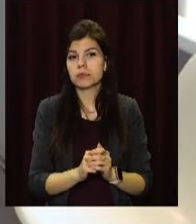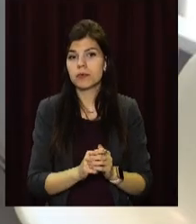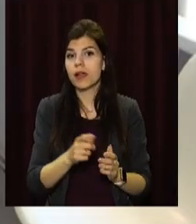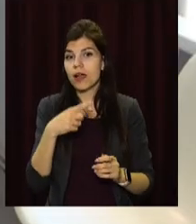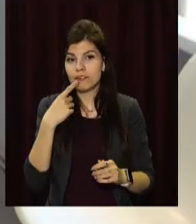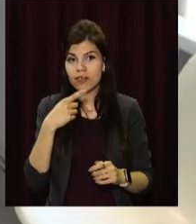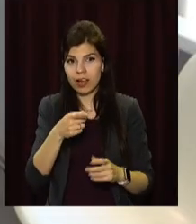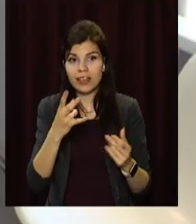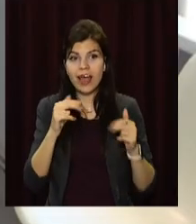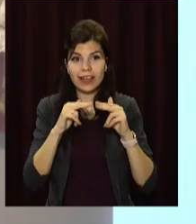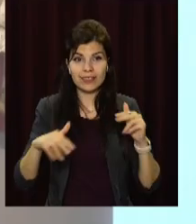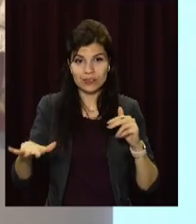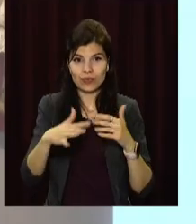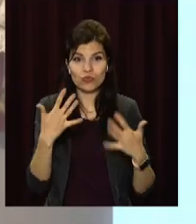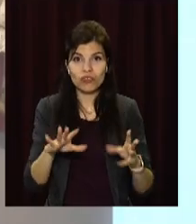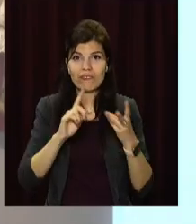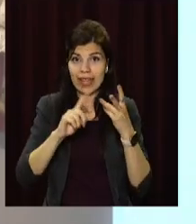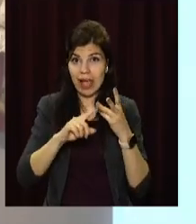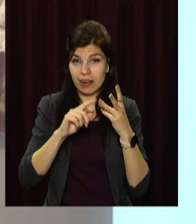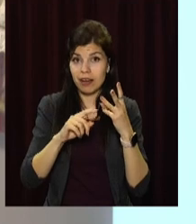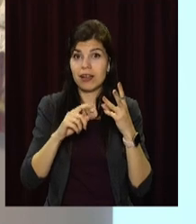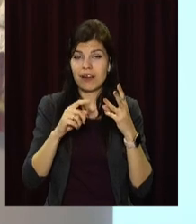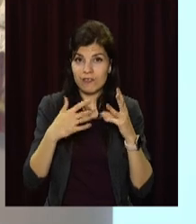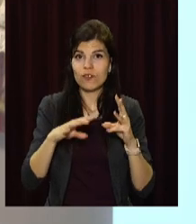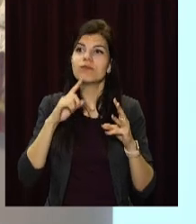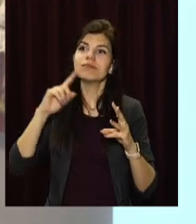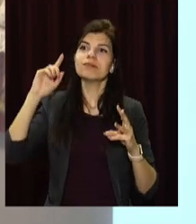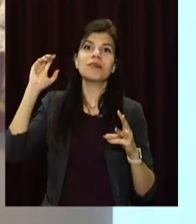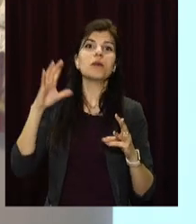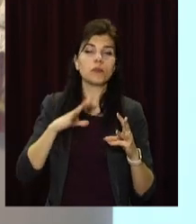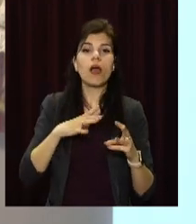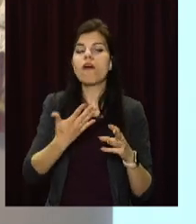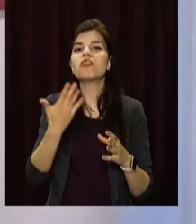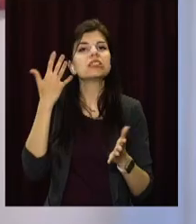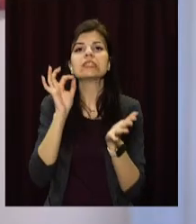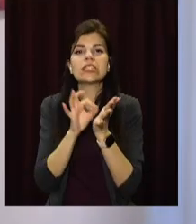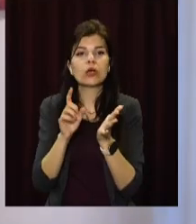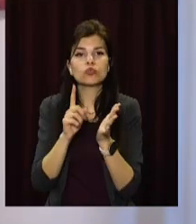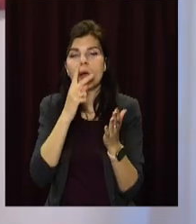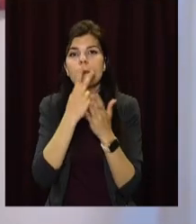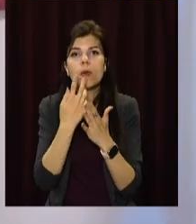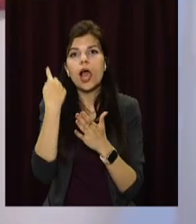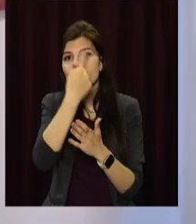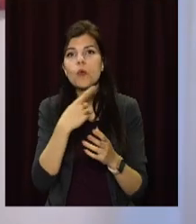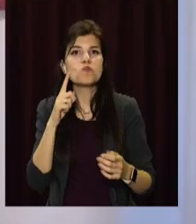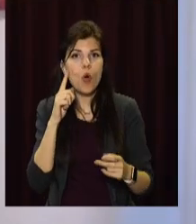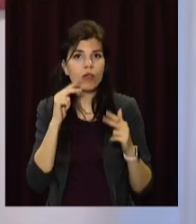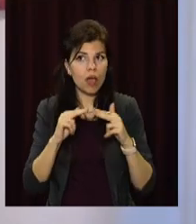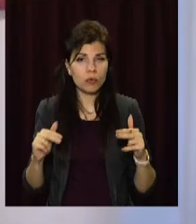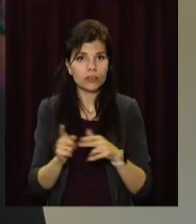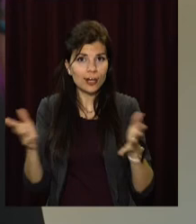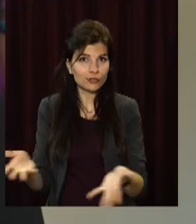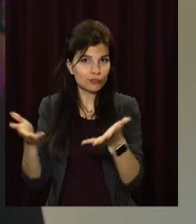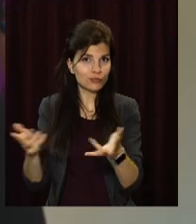незалежності» реалізують на Дніпропетровщині вже втретє. За словами організаторів, його мета – продемонструвати обличчя творчої молоді